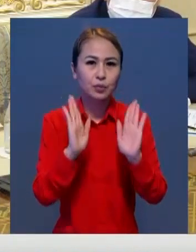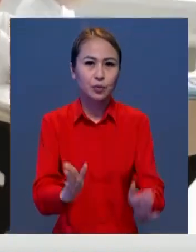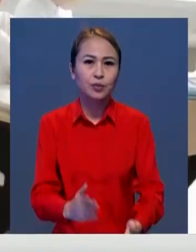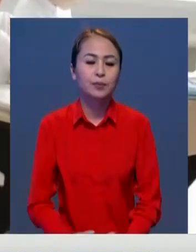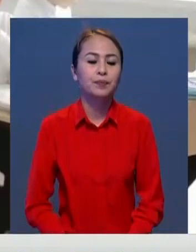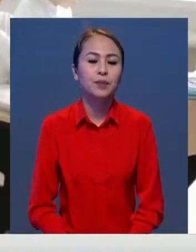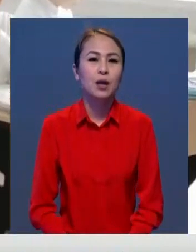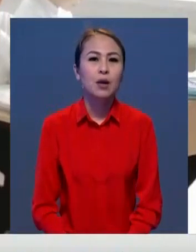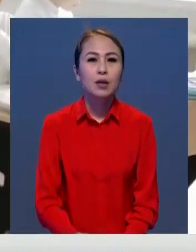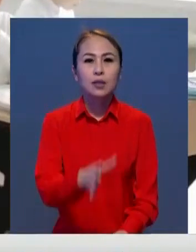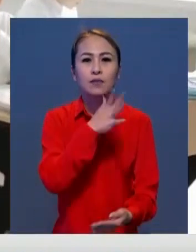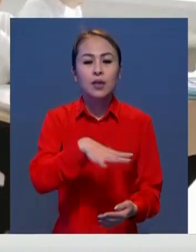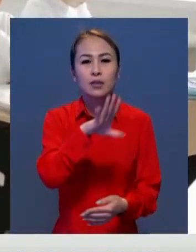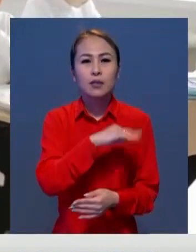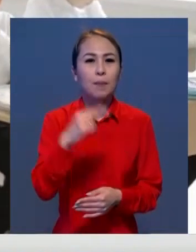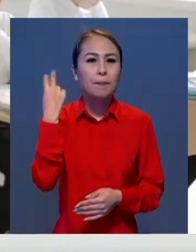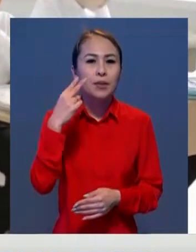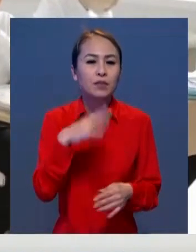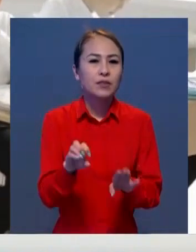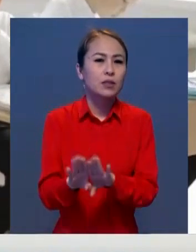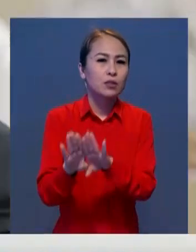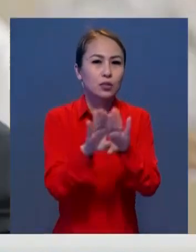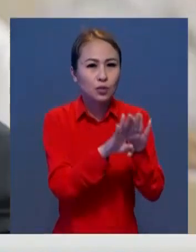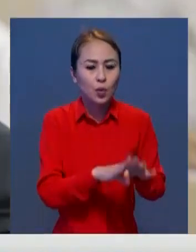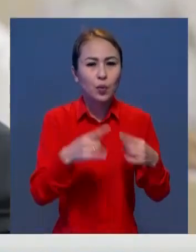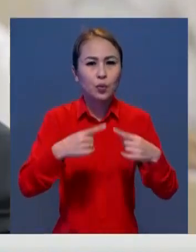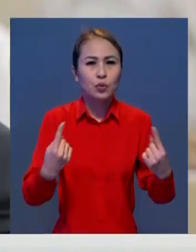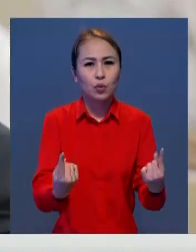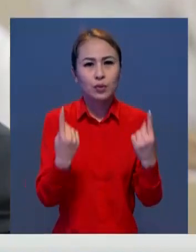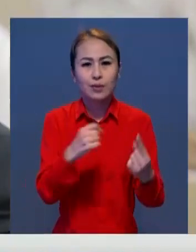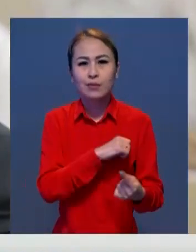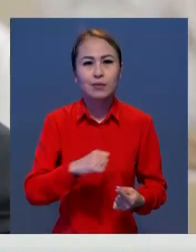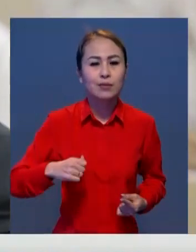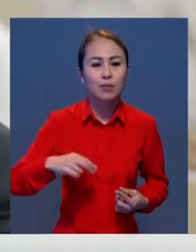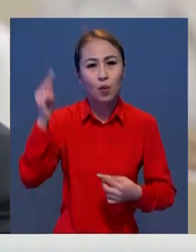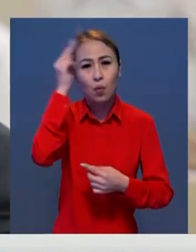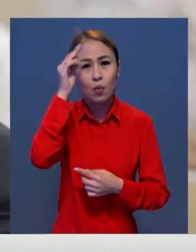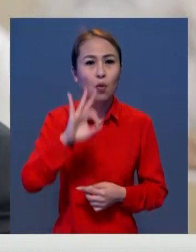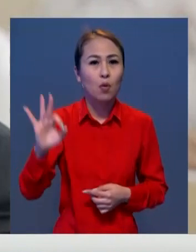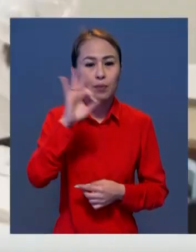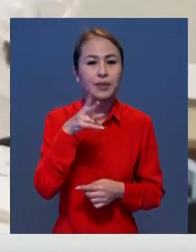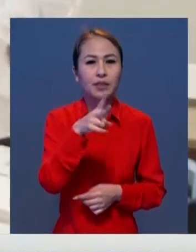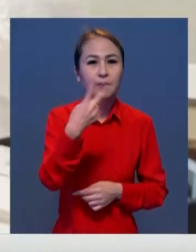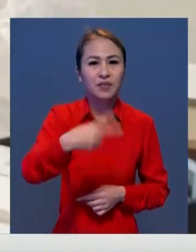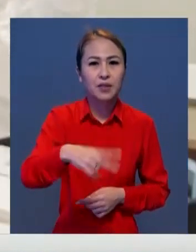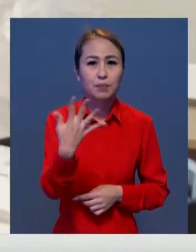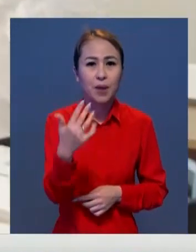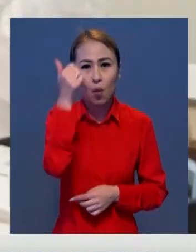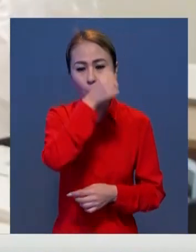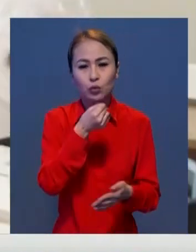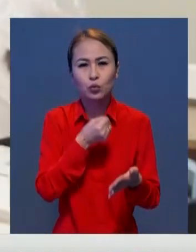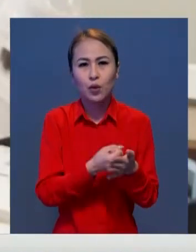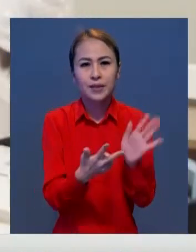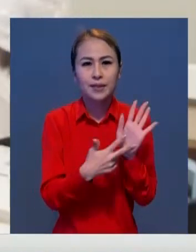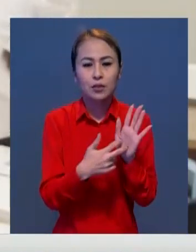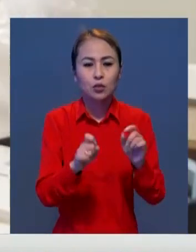өткіземіз. Жалқыдан жалпыға өткен президент тұтас ел үшін өзекті мәселелерге тоқталды. Білім саласында 2025 жылға дейін 800